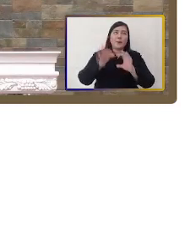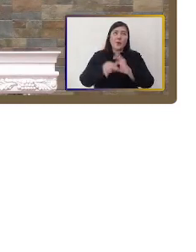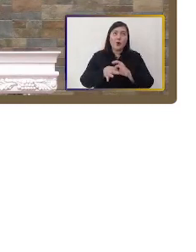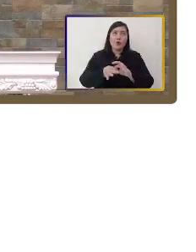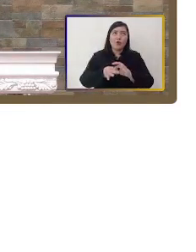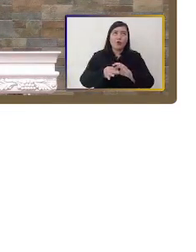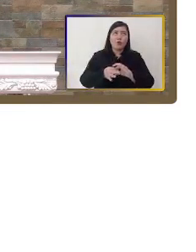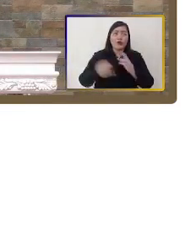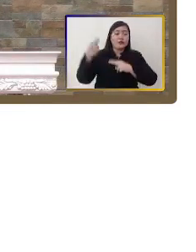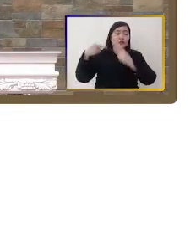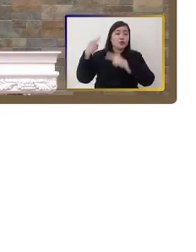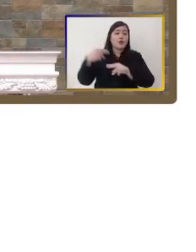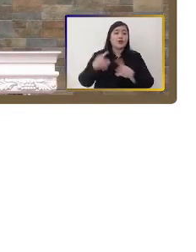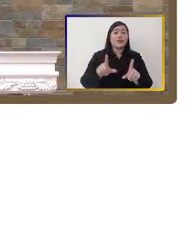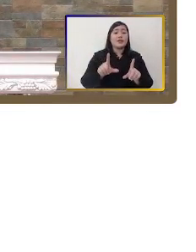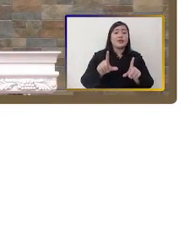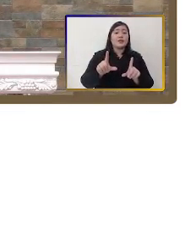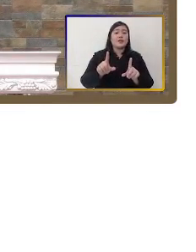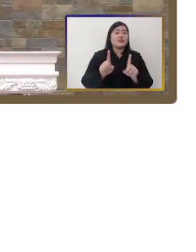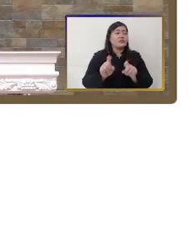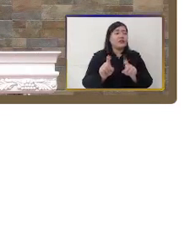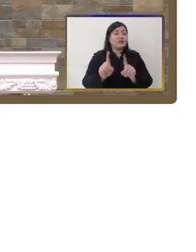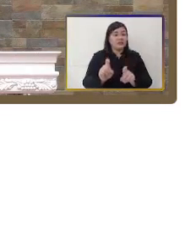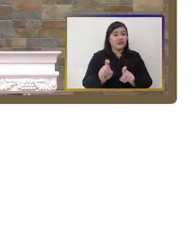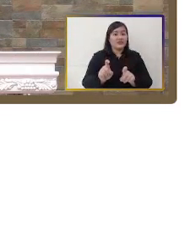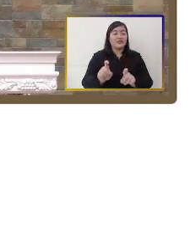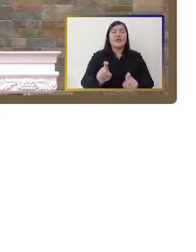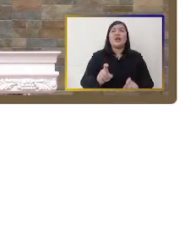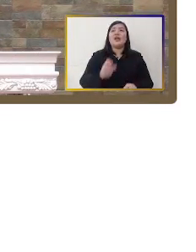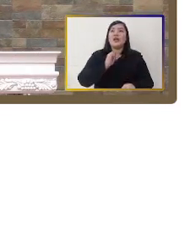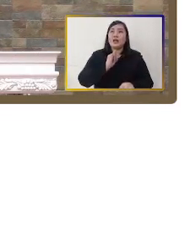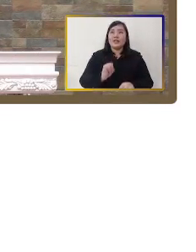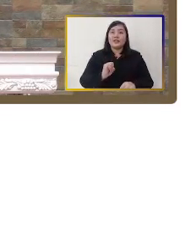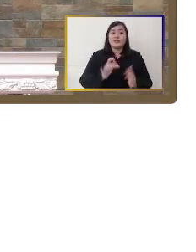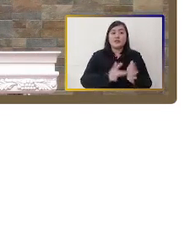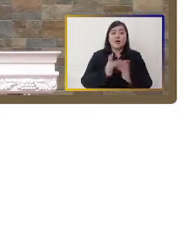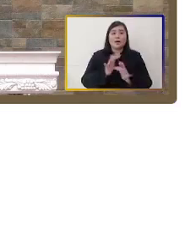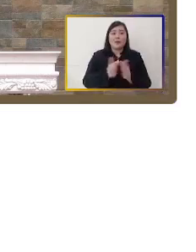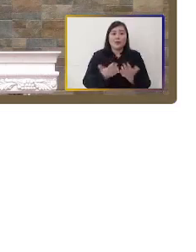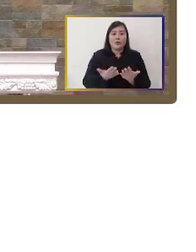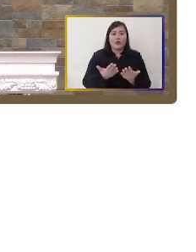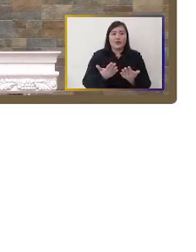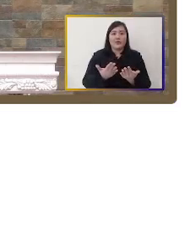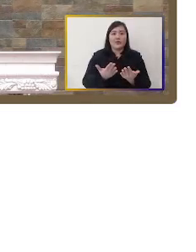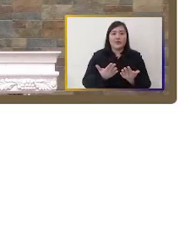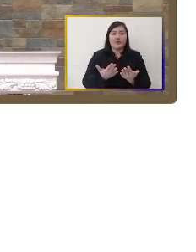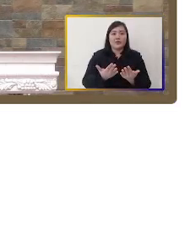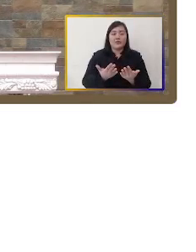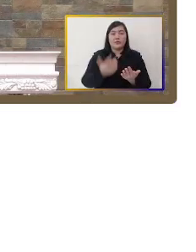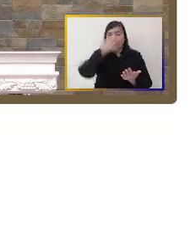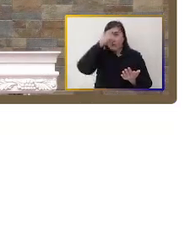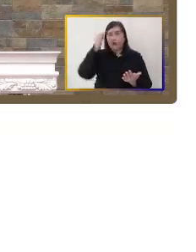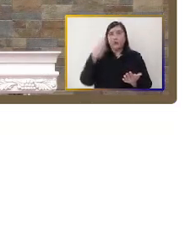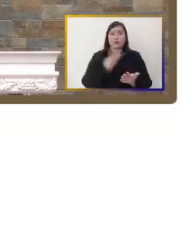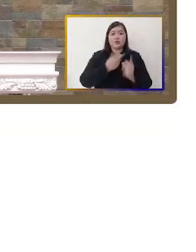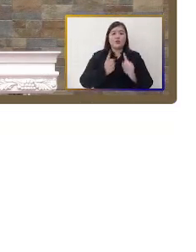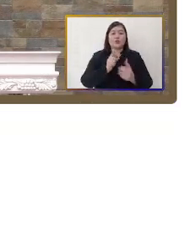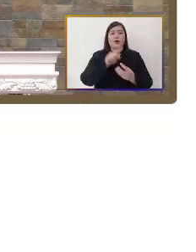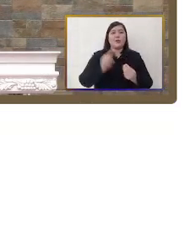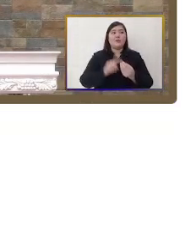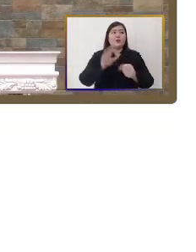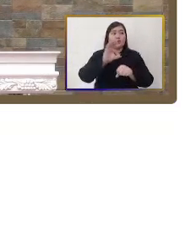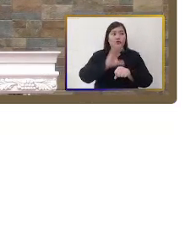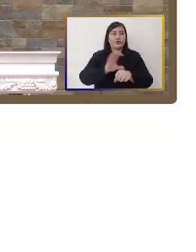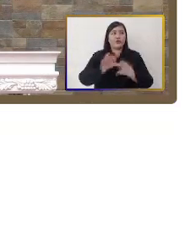Dahil ang pinag-uusapan natin ay ang simbahan ng Panginoong Hesukristo. Therefore, para makilala natin ang simbahan ng